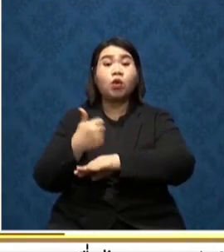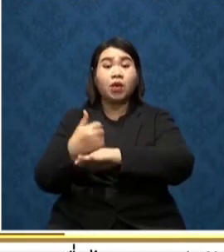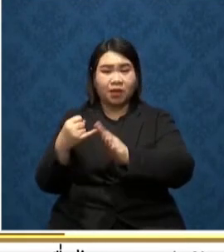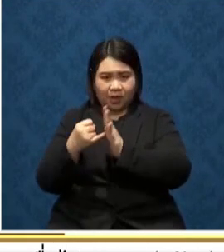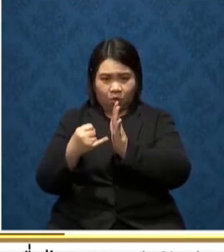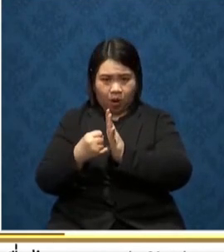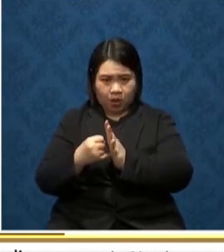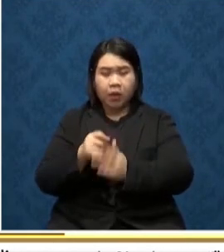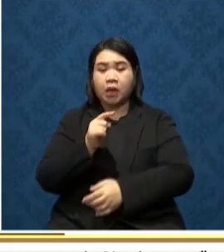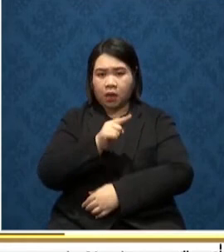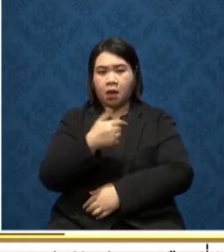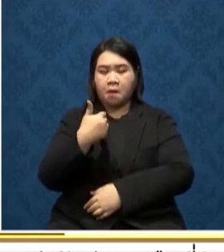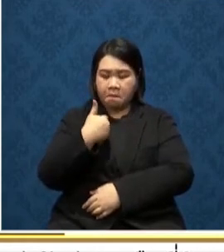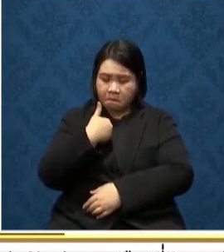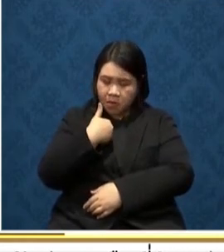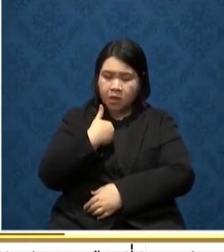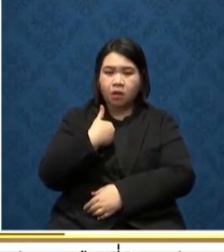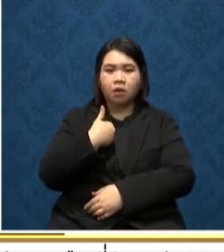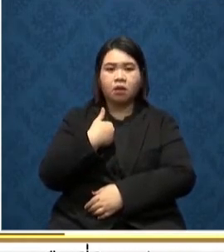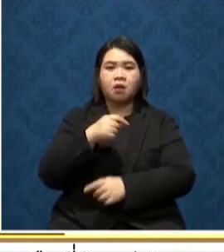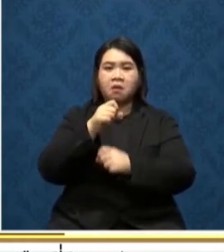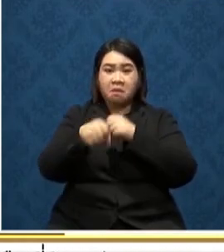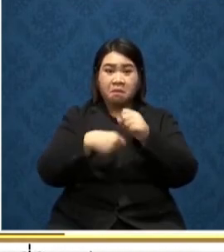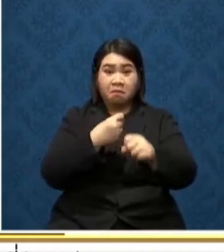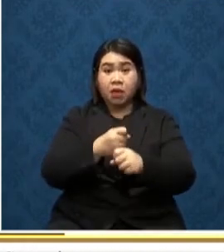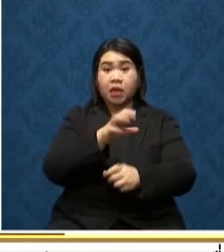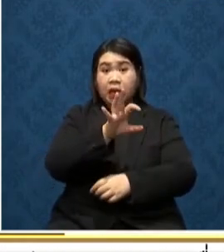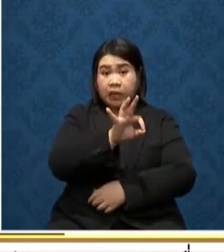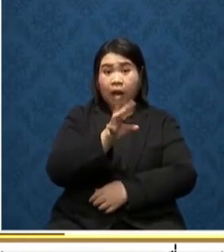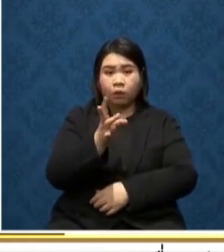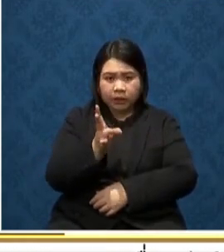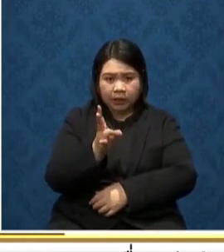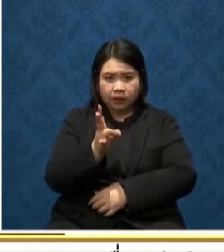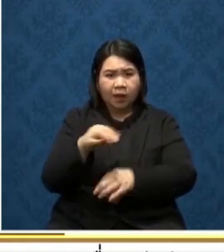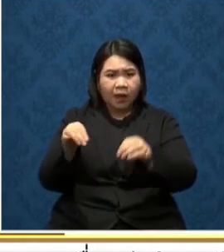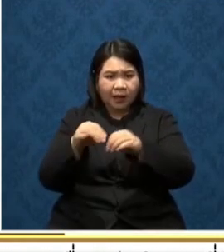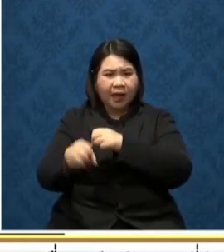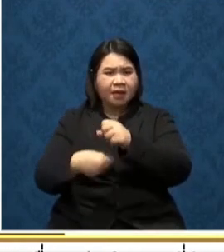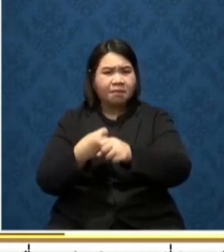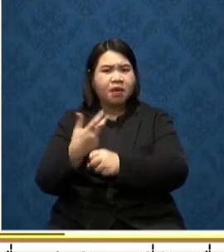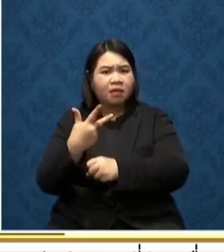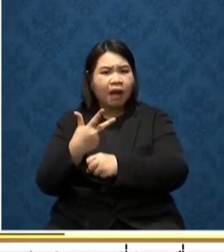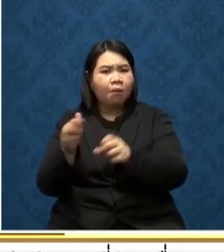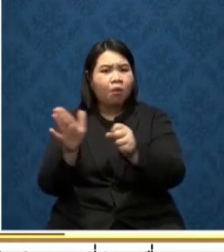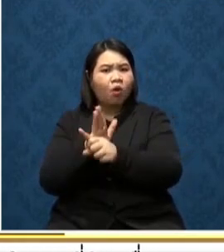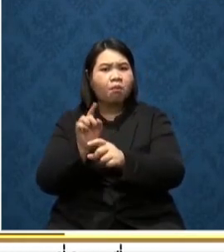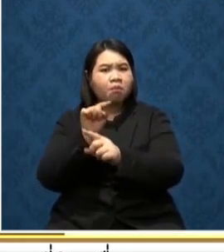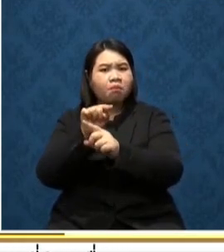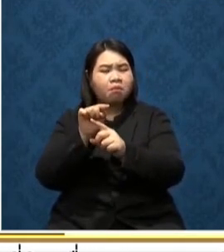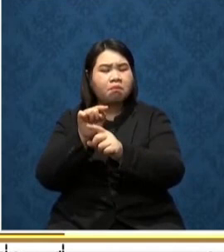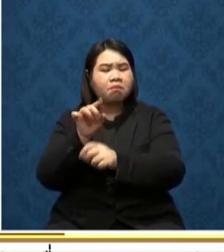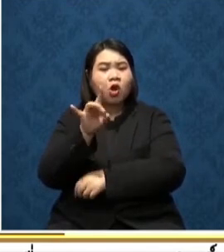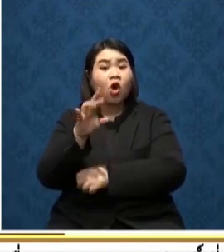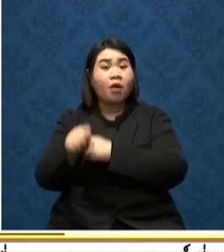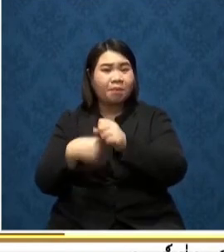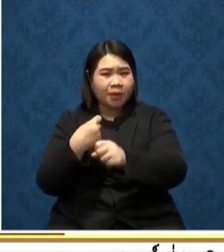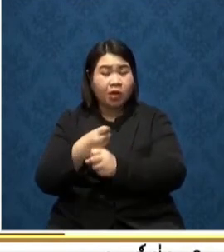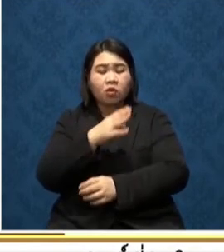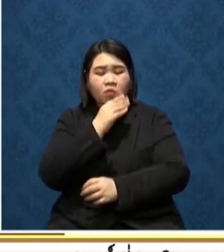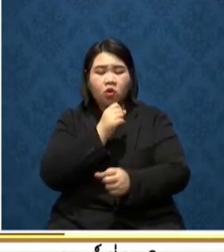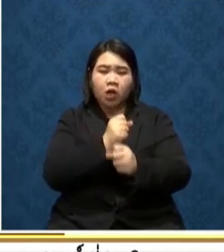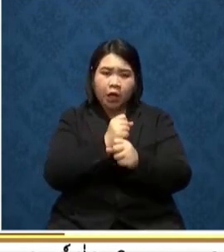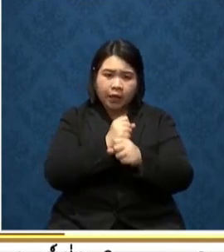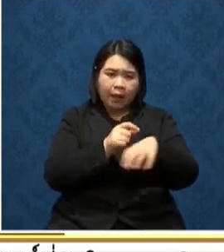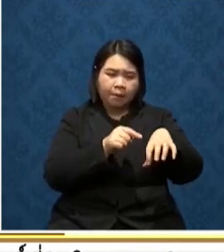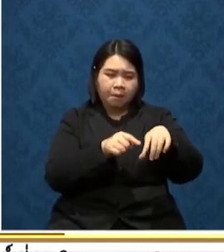ที่นนมีเรองราวนะครับ97 ปีอีก 3 ปีกจะร้อยปีถ้เราทำตรนั้นบาง